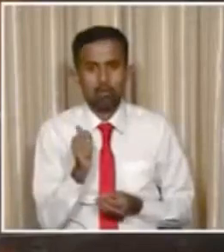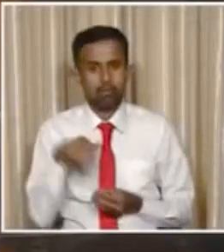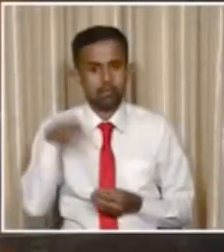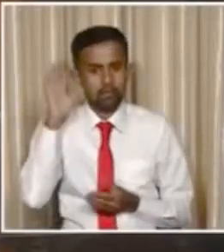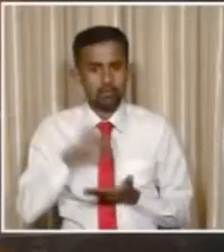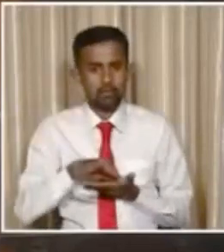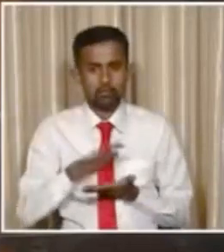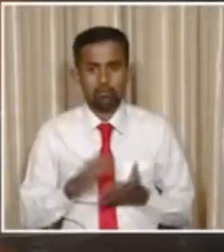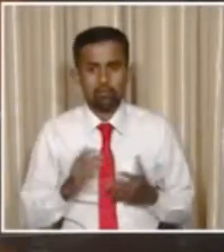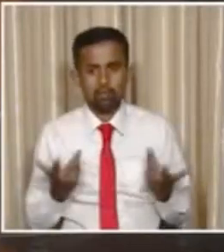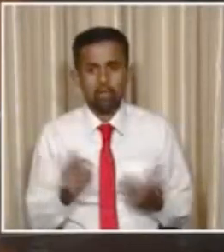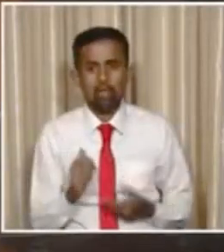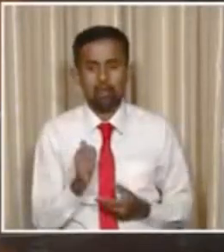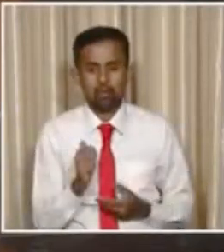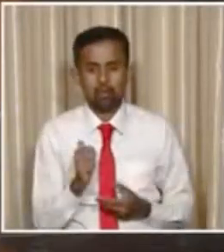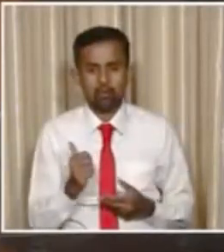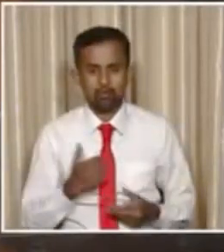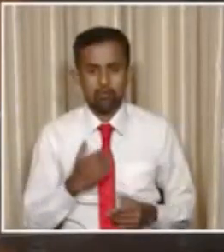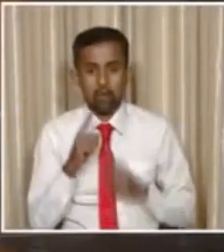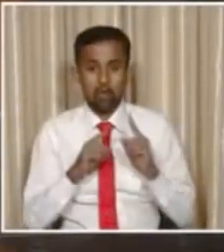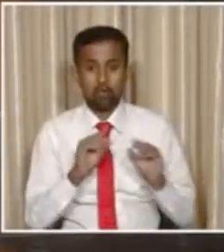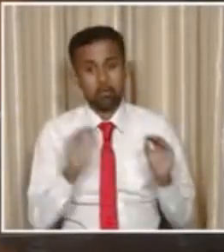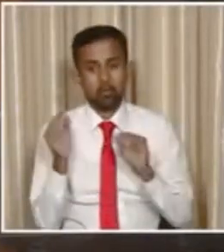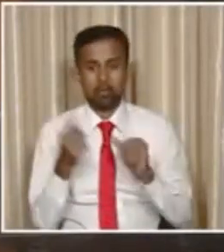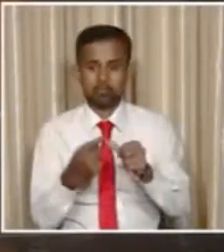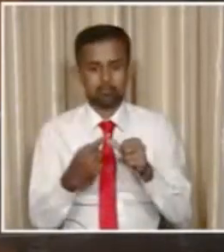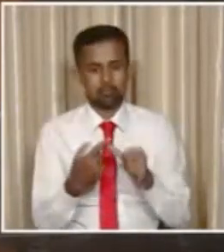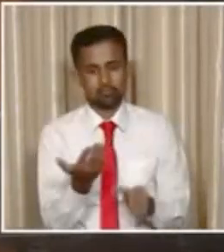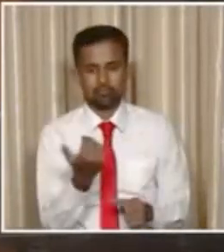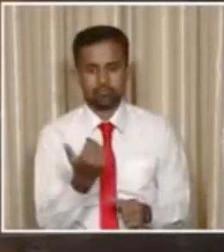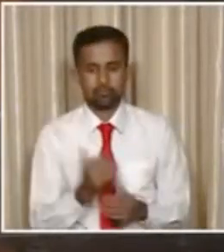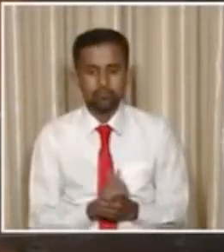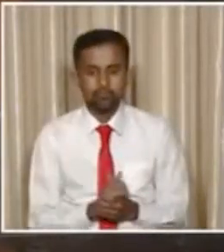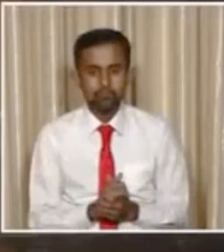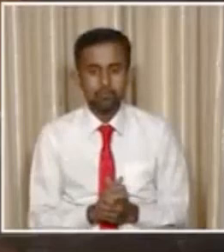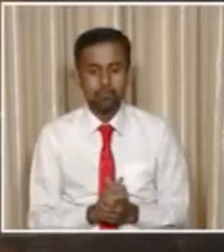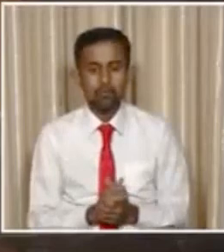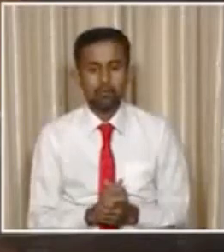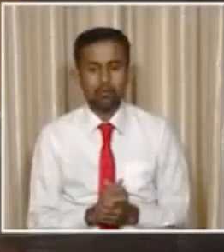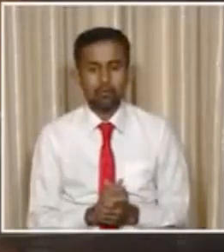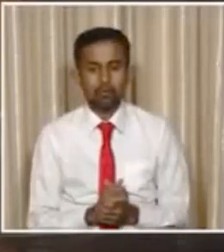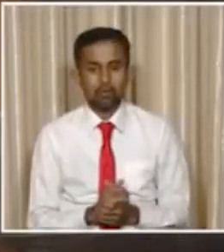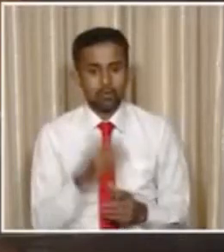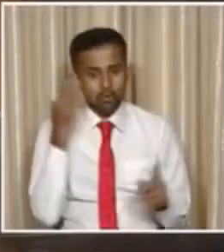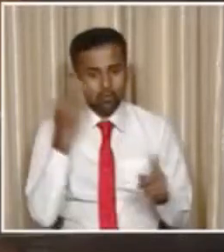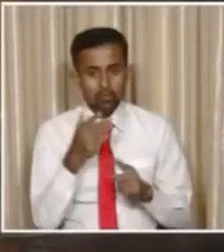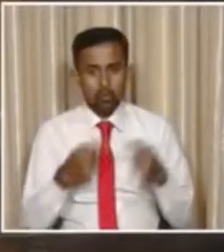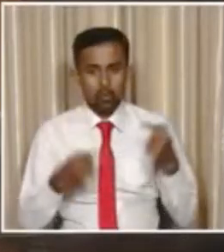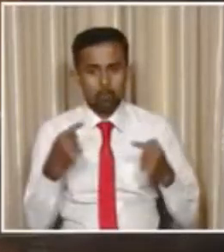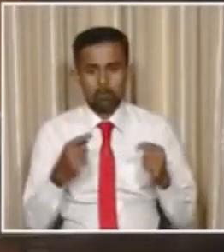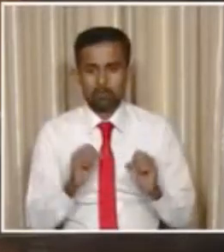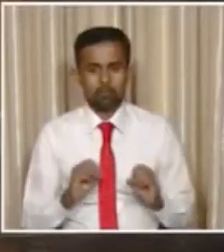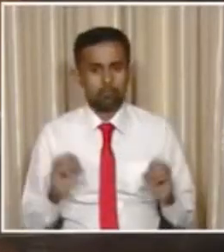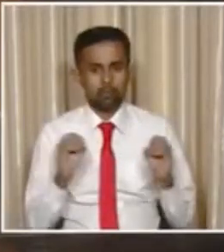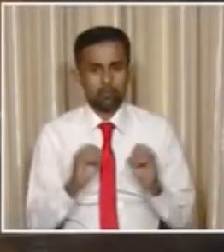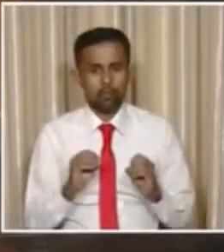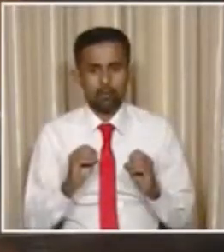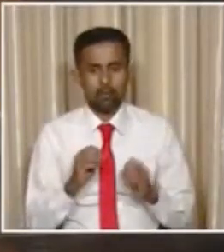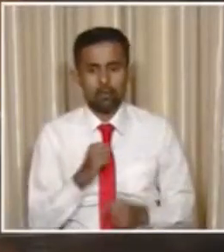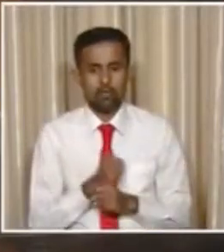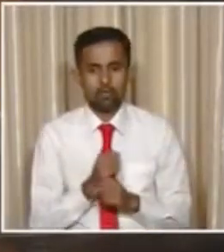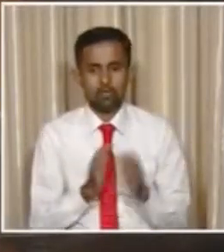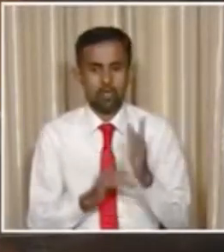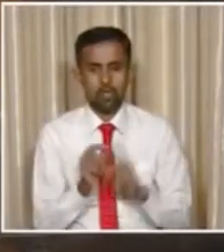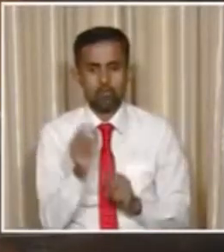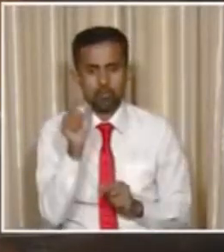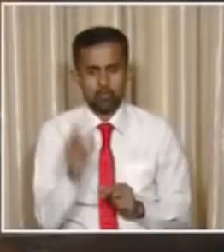තීන්ද ඔබතුමා ගත්තේ නැත්තේ කියලා හැබැයි මගේ කතාවෙන් පස්සේ පිළිතුරු දෙන්න විශේෂ වශයෙන් මේක පිළිබඳව ලොකු විවාදයක් නැහැ ගරු රාජ්‍ය